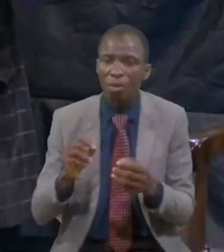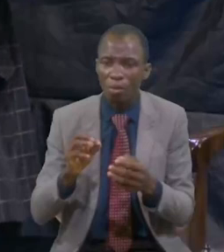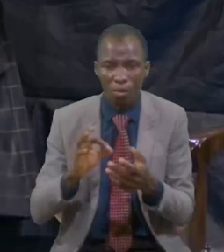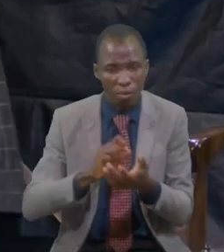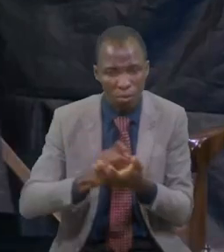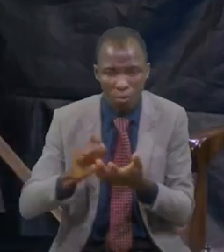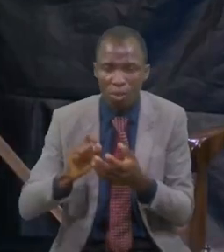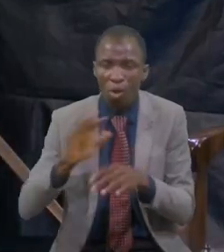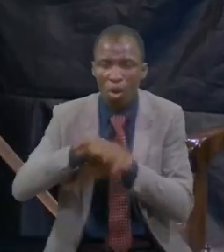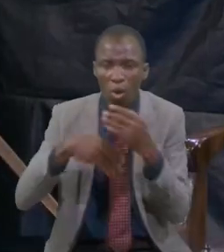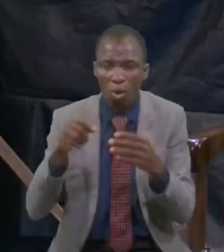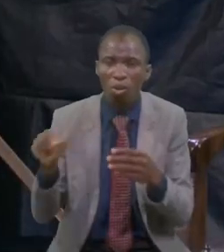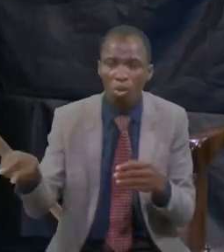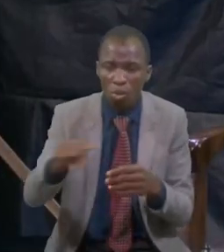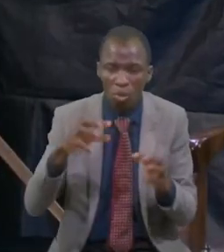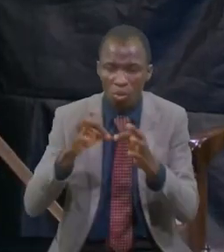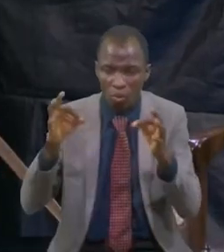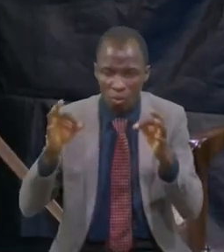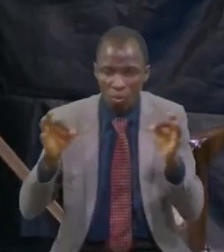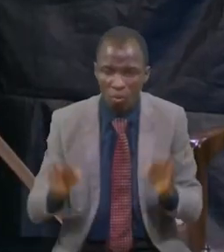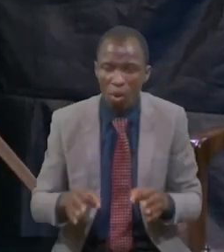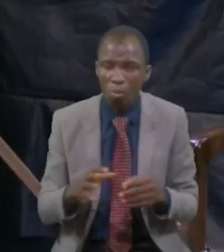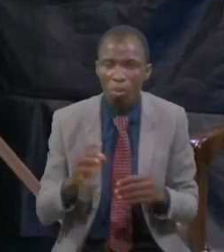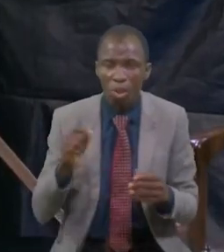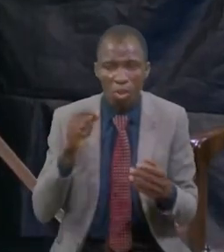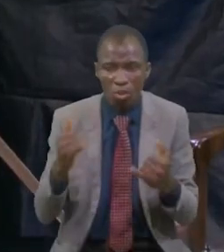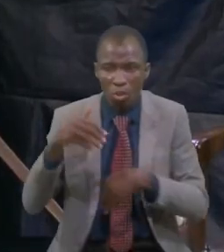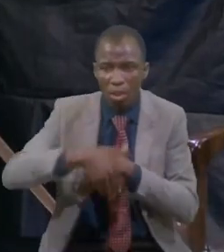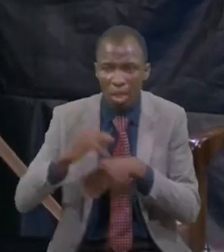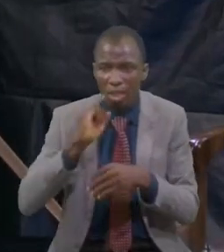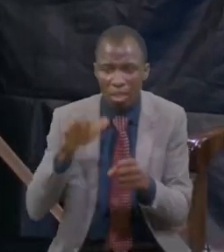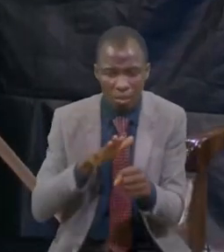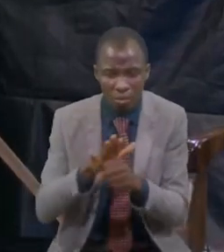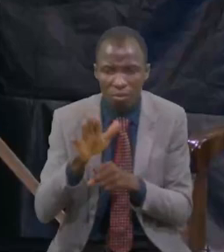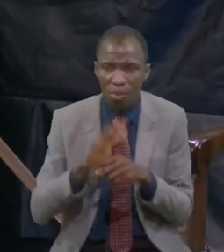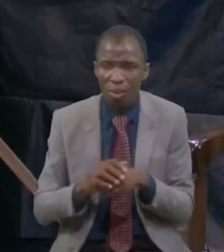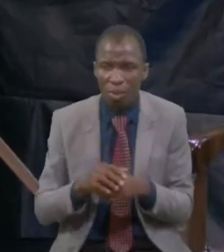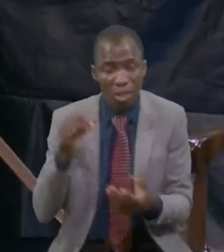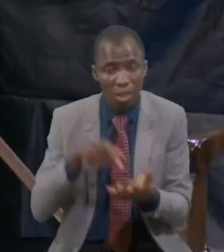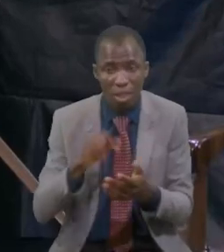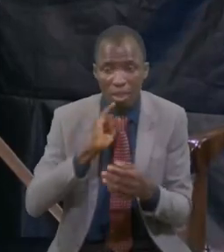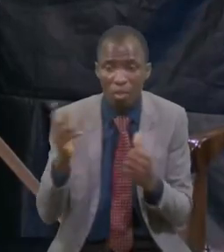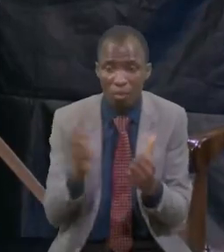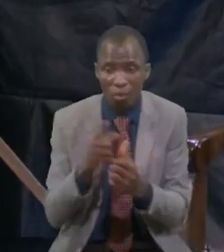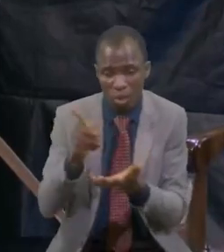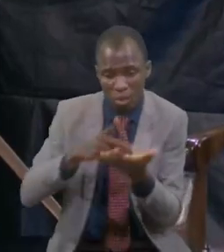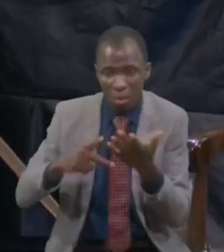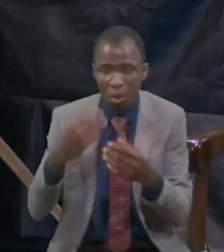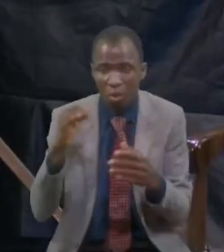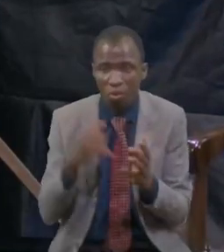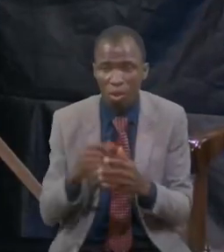remplissez bien les fiches là-bas ce soir est très chargé c'est la